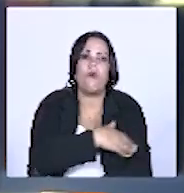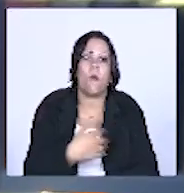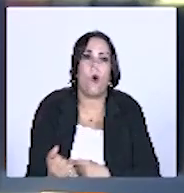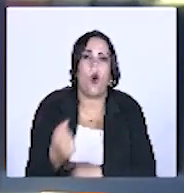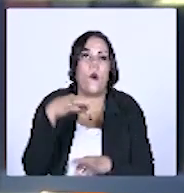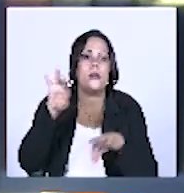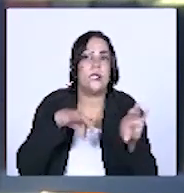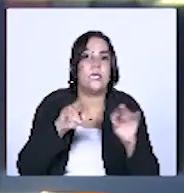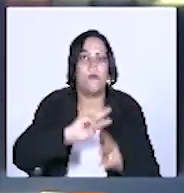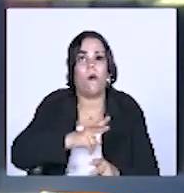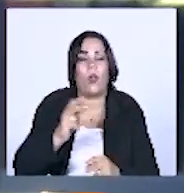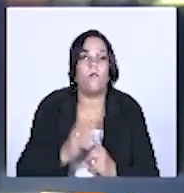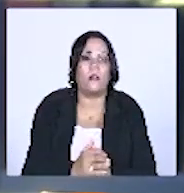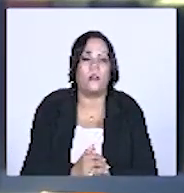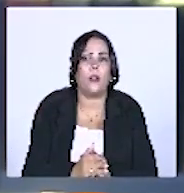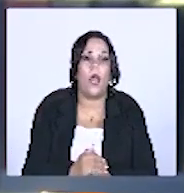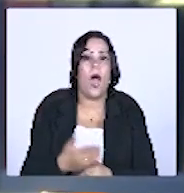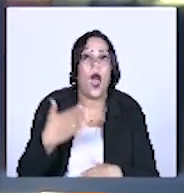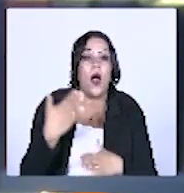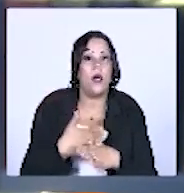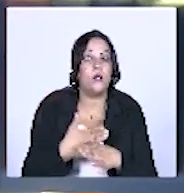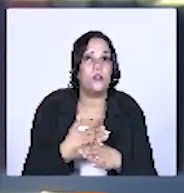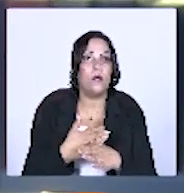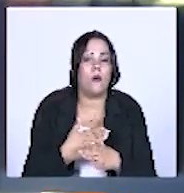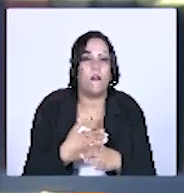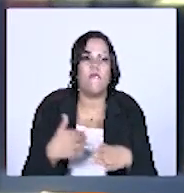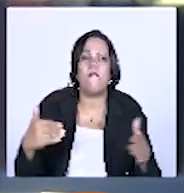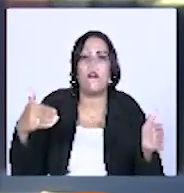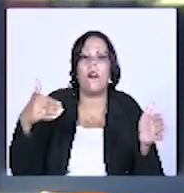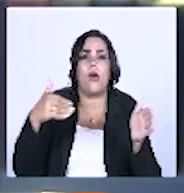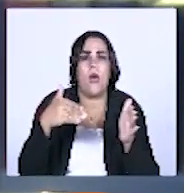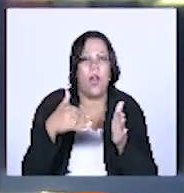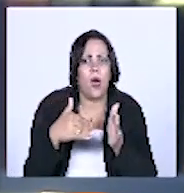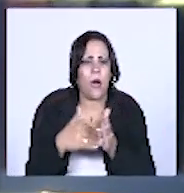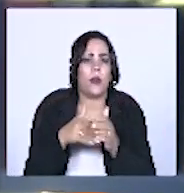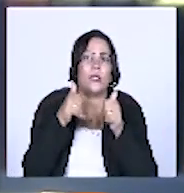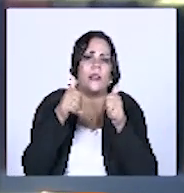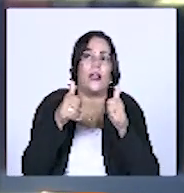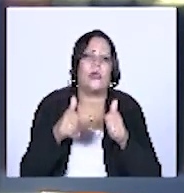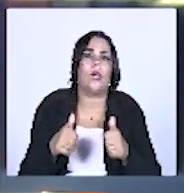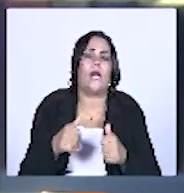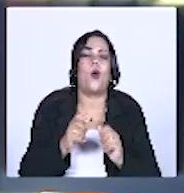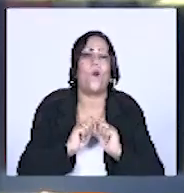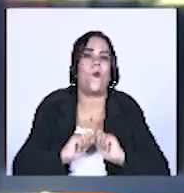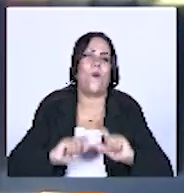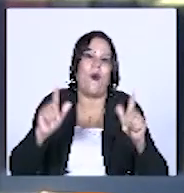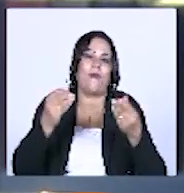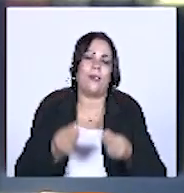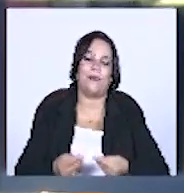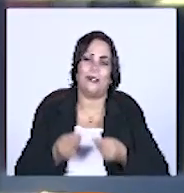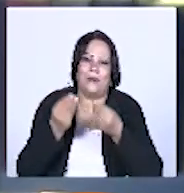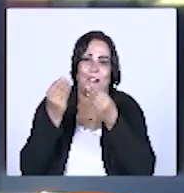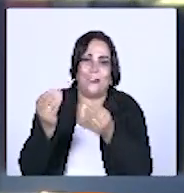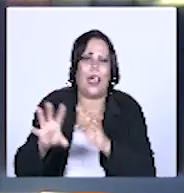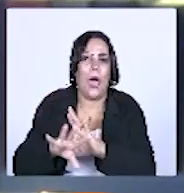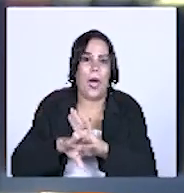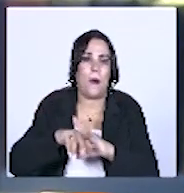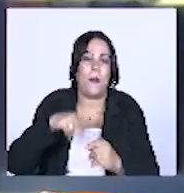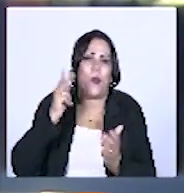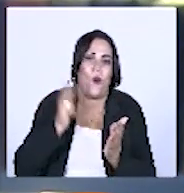السياسيه المختلفه علشان يخرج بمخرجات واضحه يقدمها لصانع